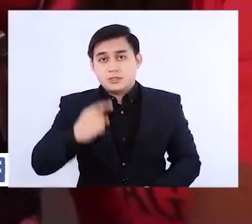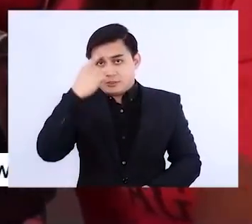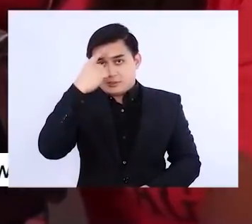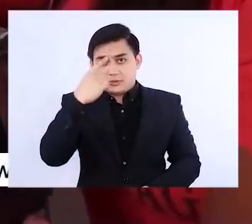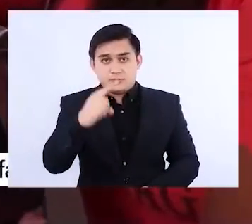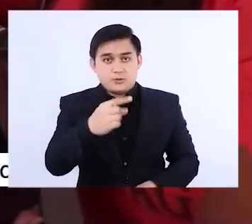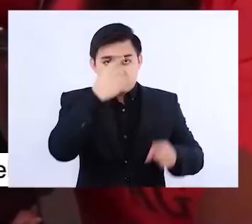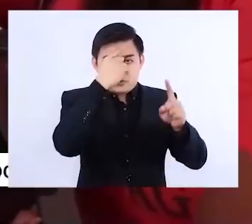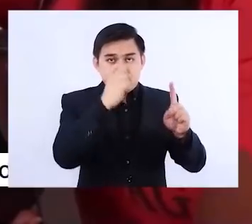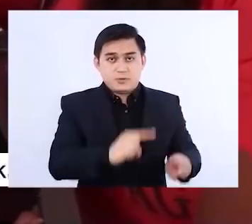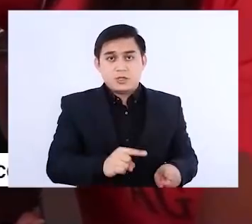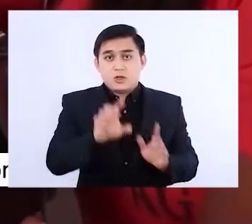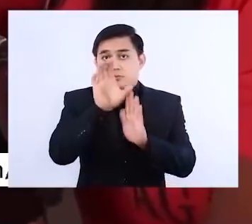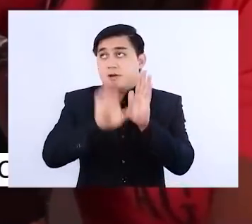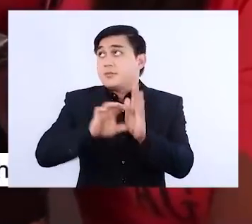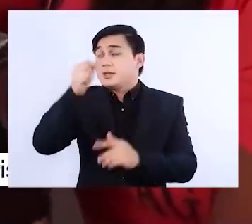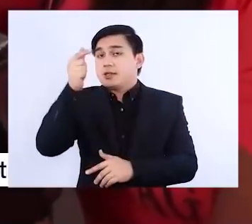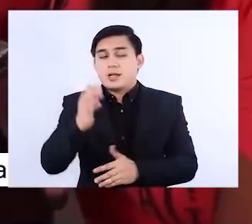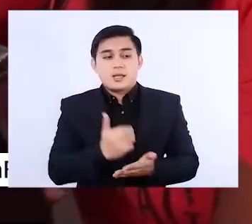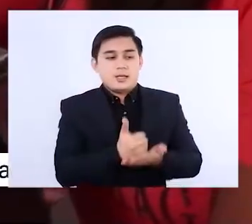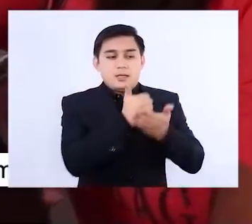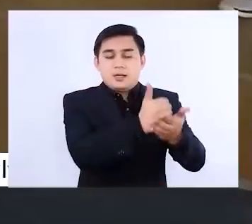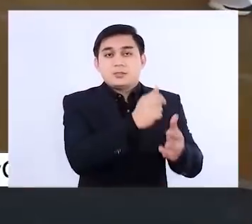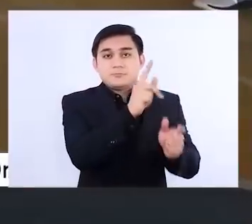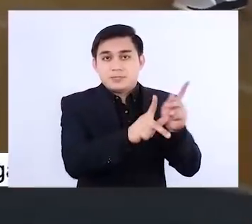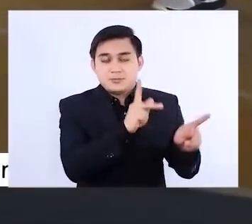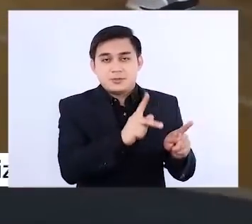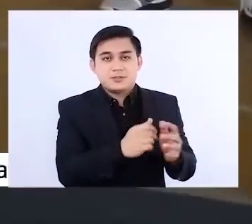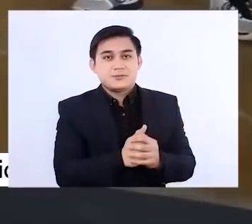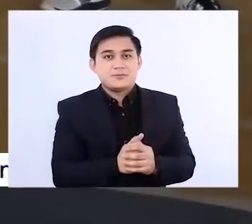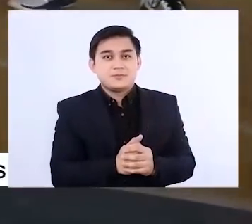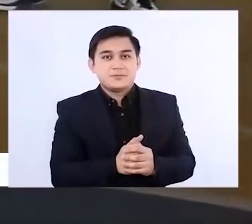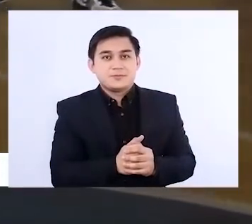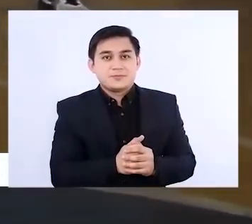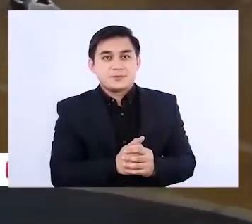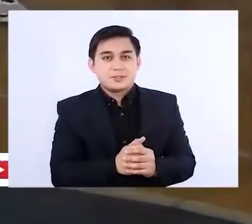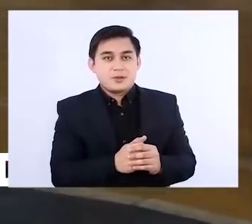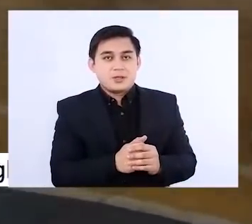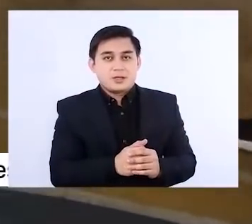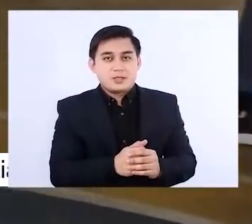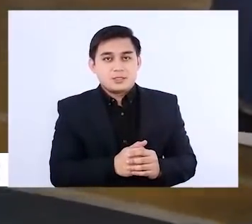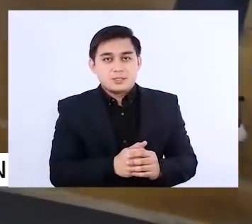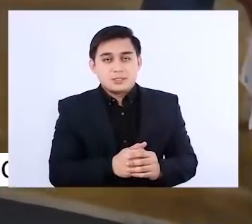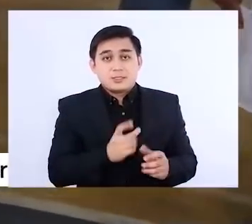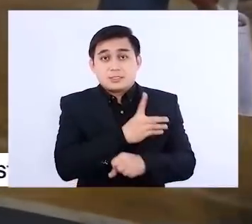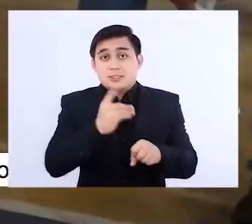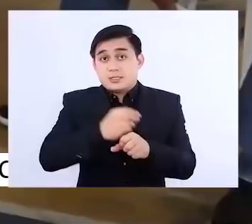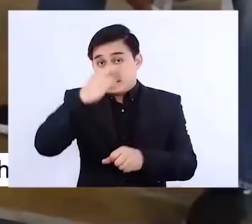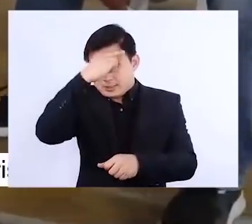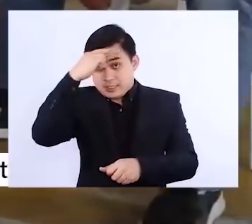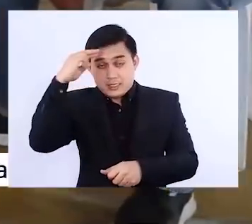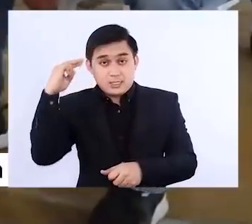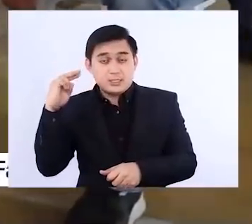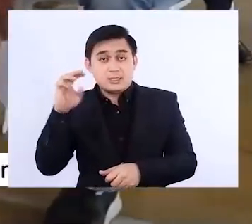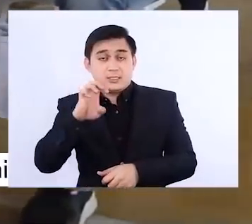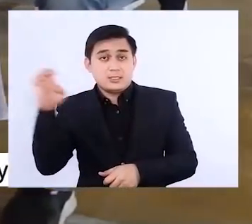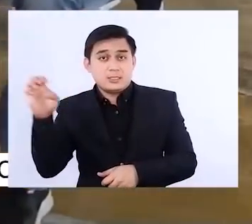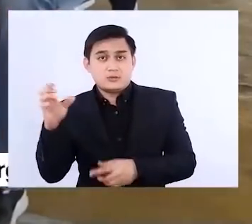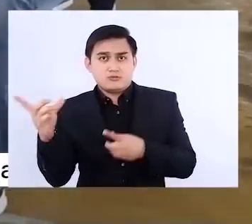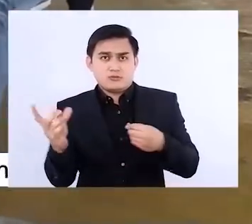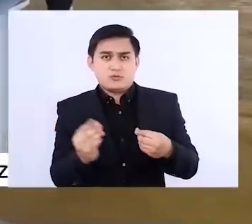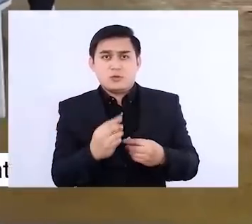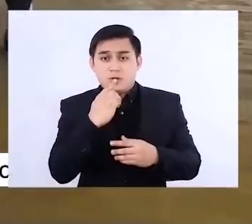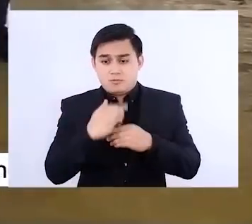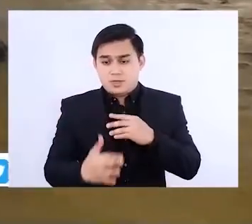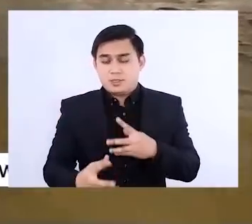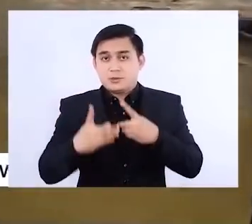ang utos ng Panginoong Diyos na pagtulong sa kapwa. Isa ang distrito ng Rizal East na nagsagawa ng blood donation activity. Ito